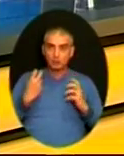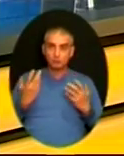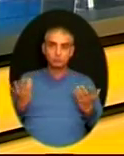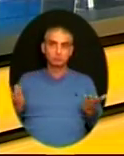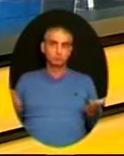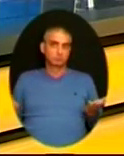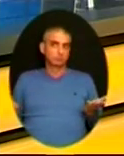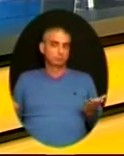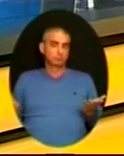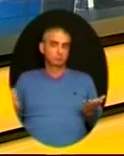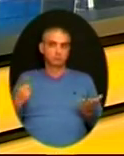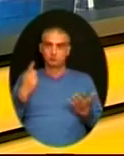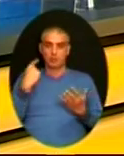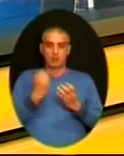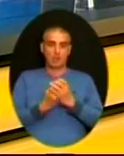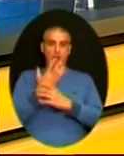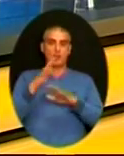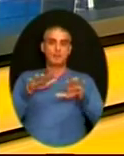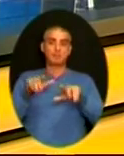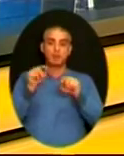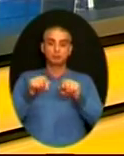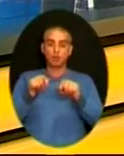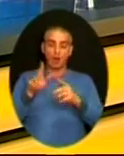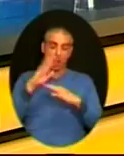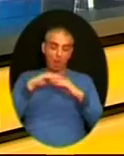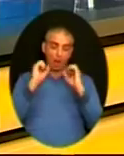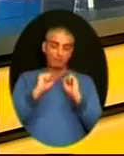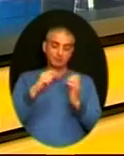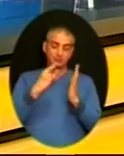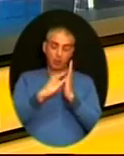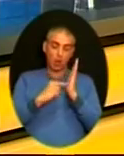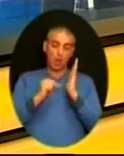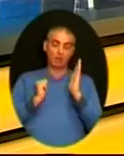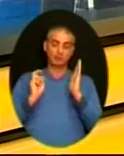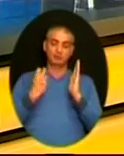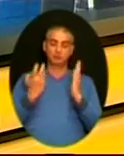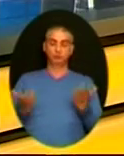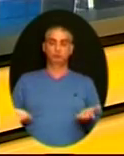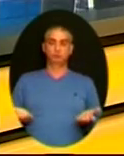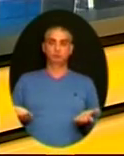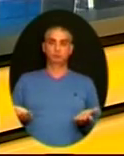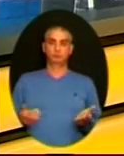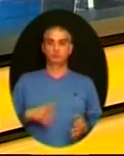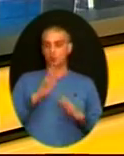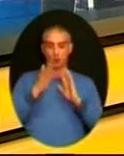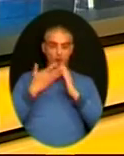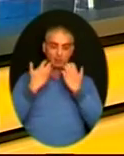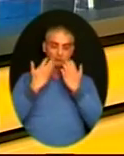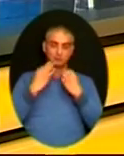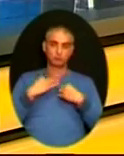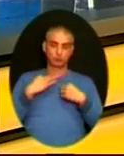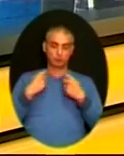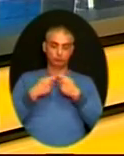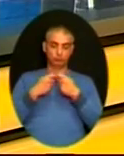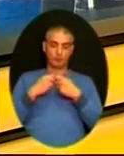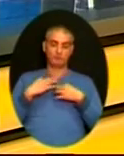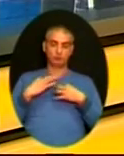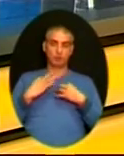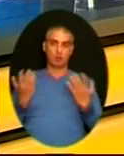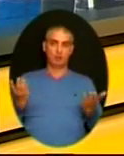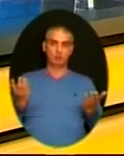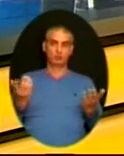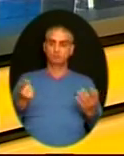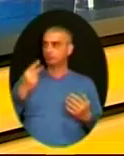שזה היה, הקמת הממשלה, זה היה לבסיס הזה, אל תשכחו. כל הסיפור שלנו, כל השותפות שלנו.